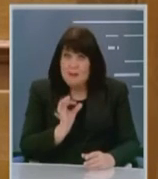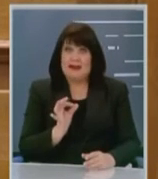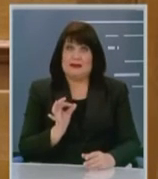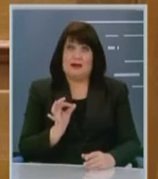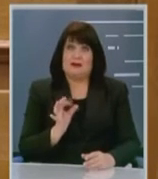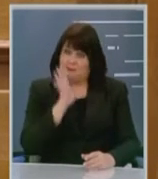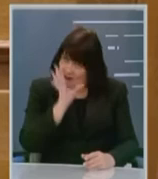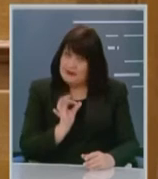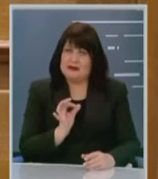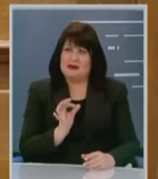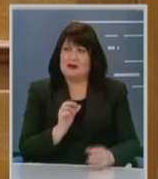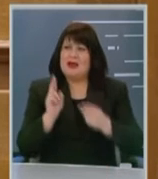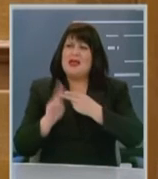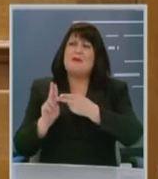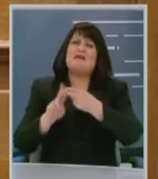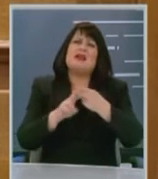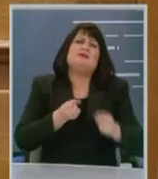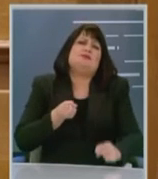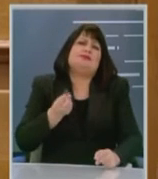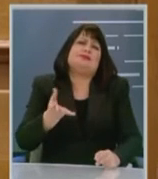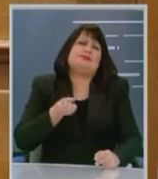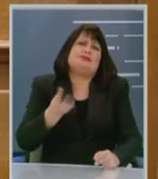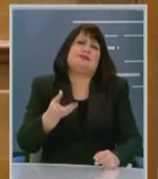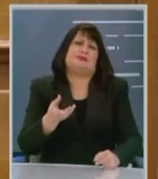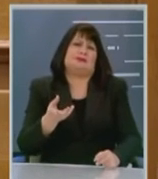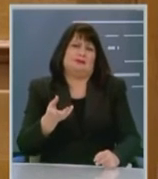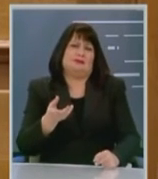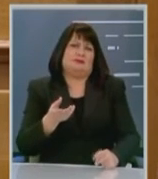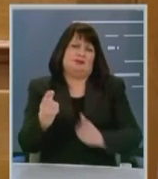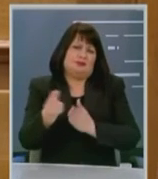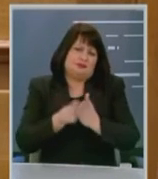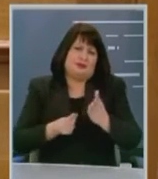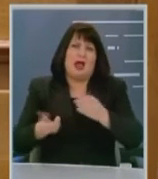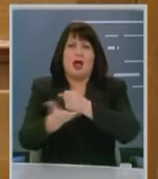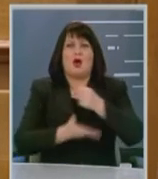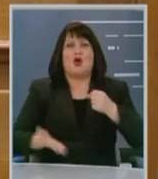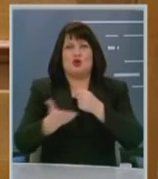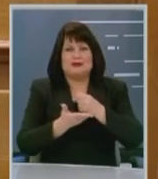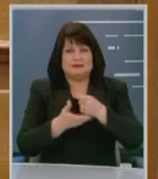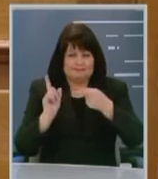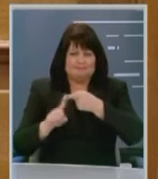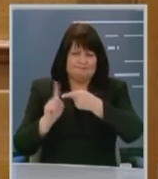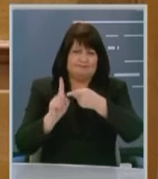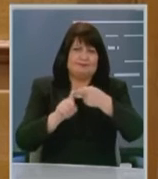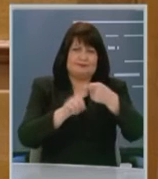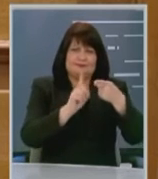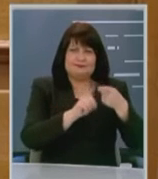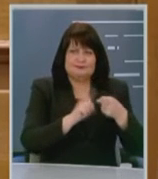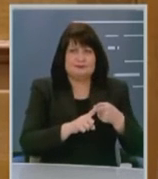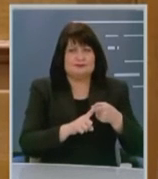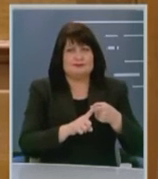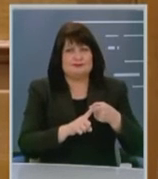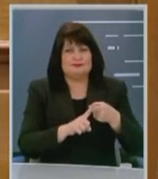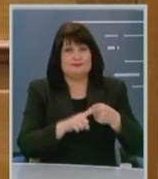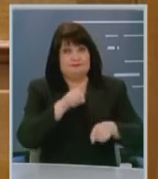οι επαφές μου είναι πολλαπλές με τους αγρότες, δεν υπάρχει συνάντηση ακόμη και με τους εκφραστές